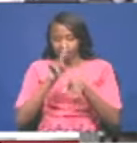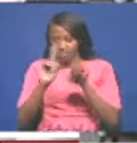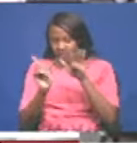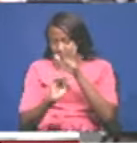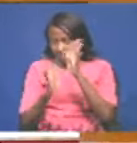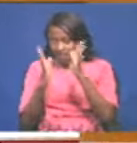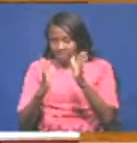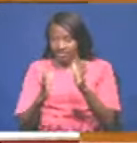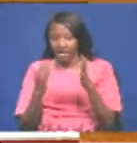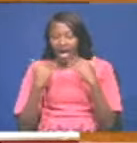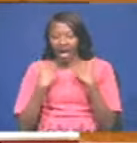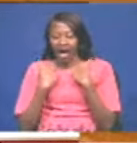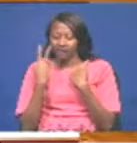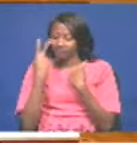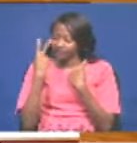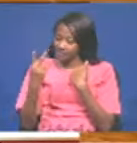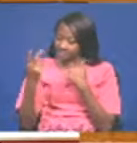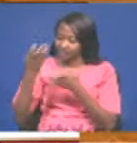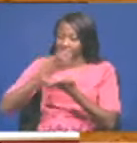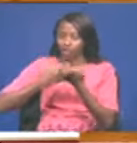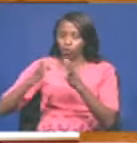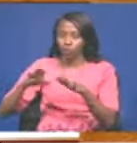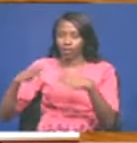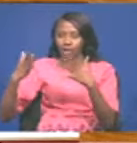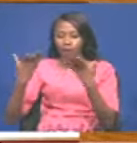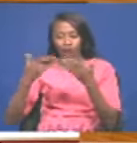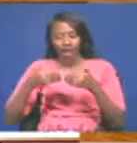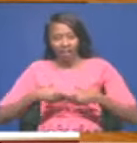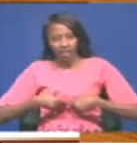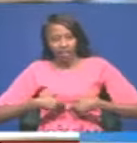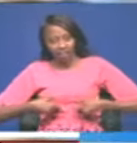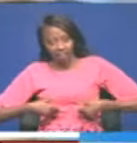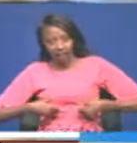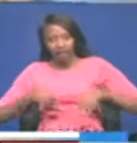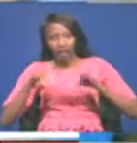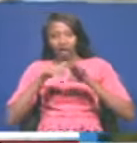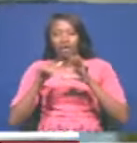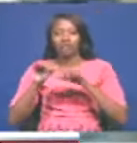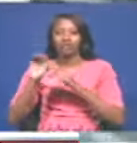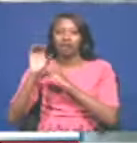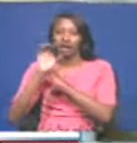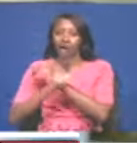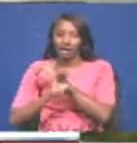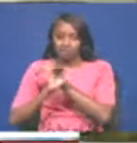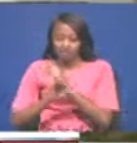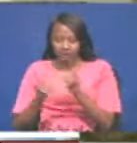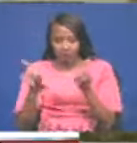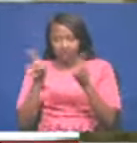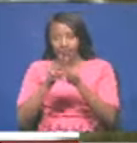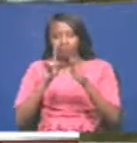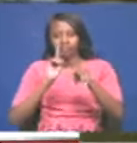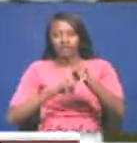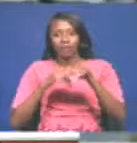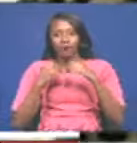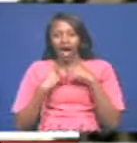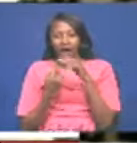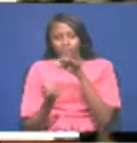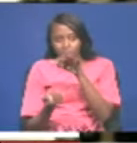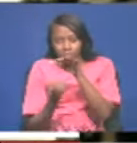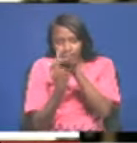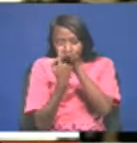uchumi wa taifa hili, hali ya ukame inayoshuhudiwa kaskazini mwa nchi hii, hali ya kiusalama na chamko la virusi vya Ebola nchini